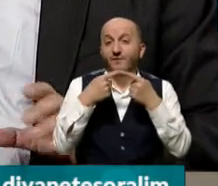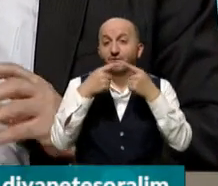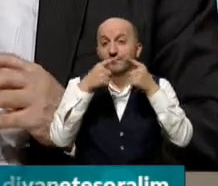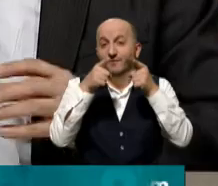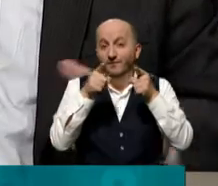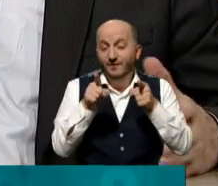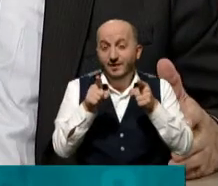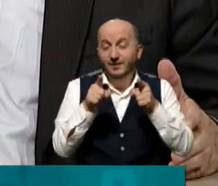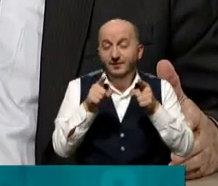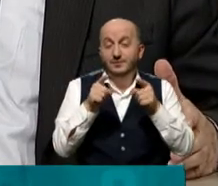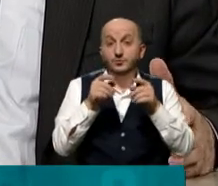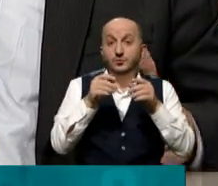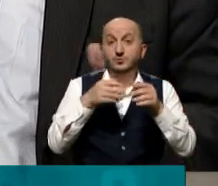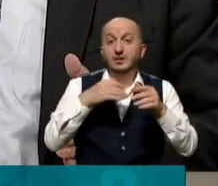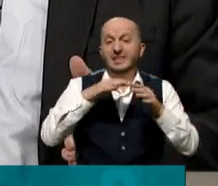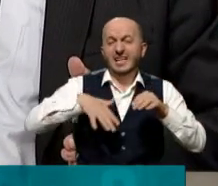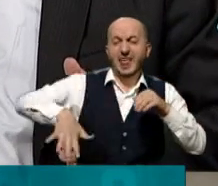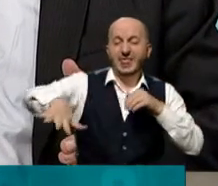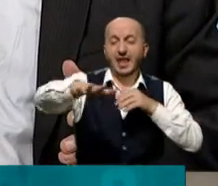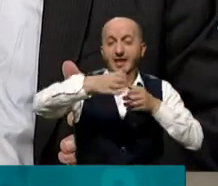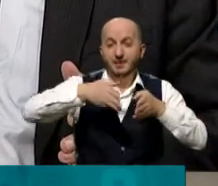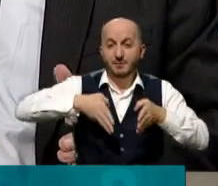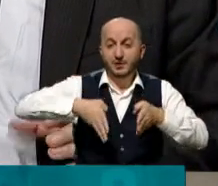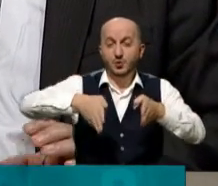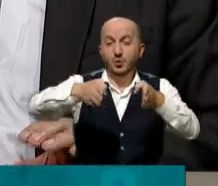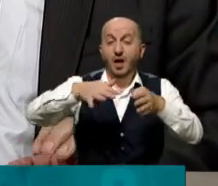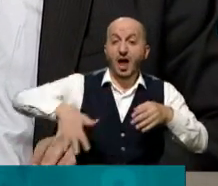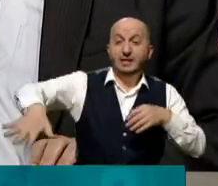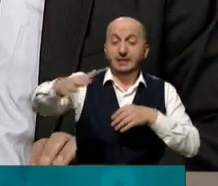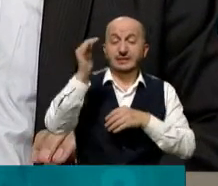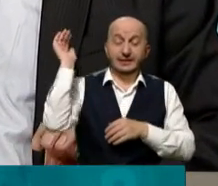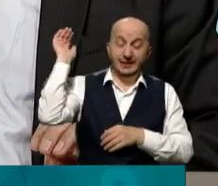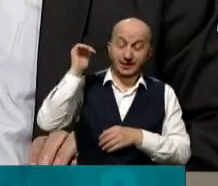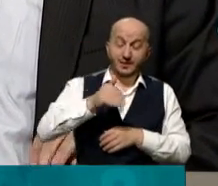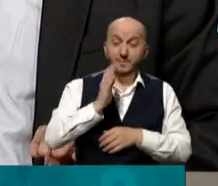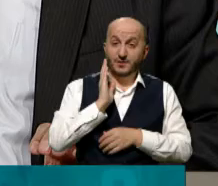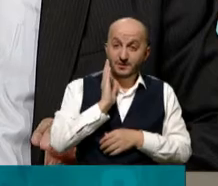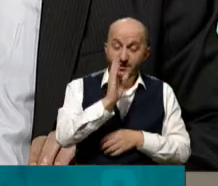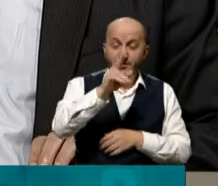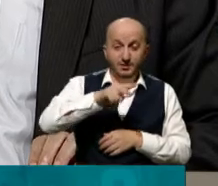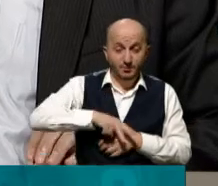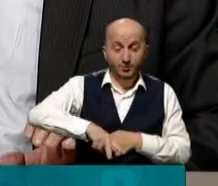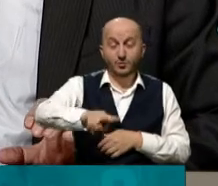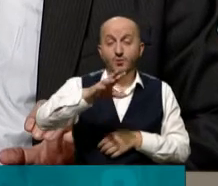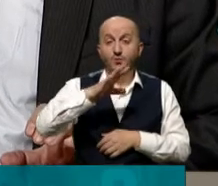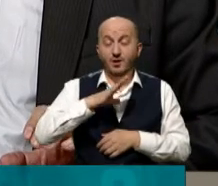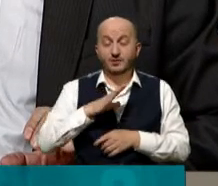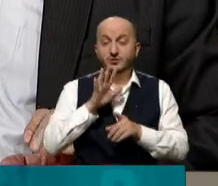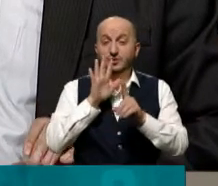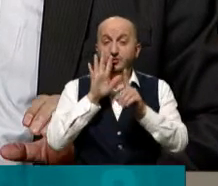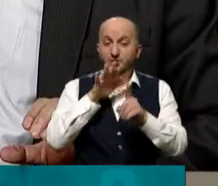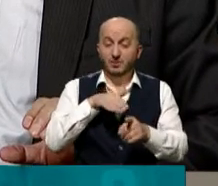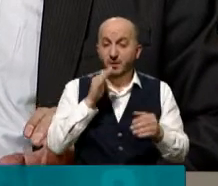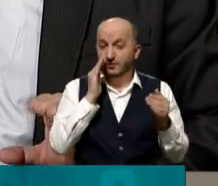umuma ait genel bir yol. Hı hı. Herkesin gelip geçtiği bir yol varsa bu cemaate ittibaya,